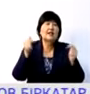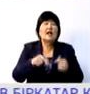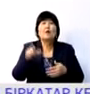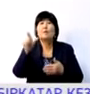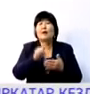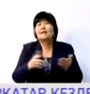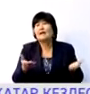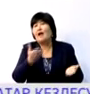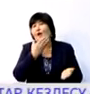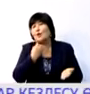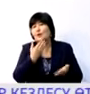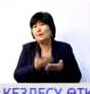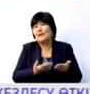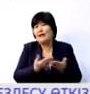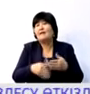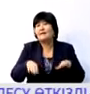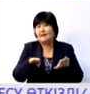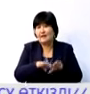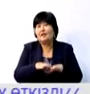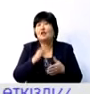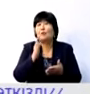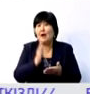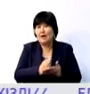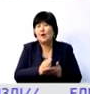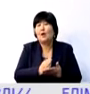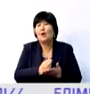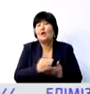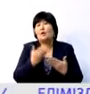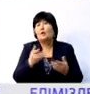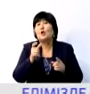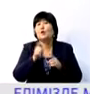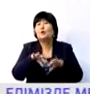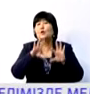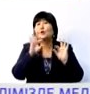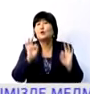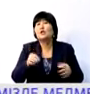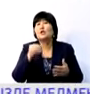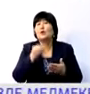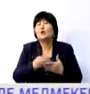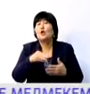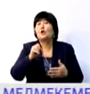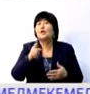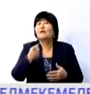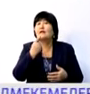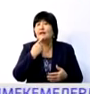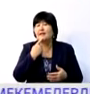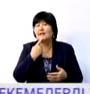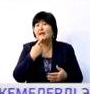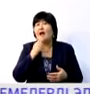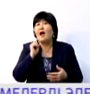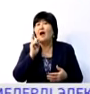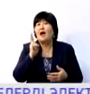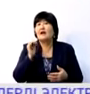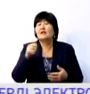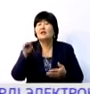қандай да бір көркемдік деңгейін бағамдауға мынау сөз өнерінің құдіретінің мынау түрік тілдес ақын жазушылардың